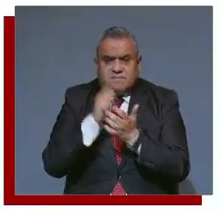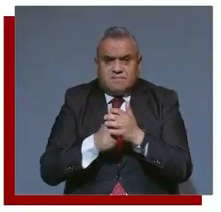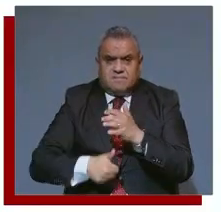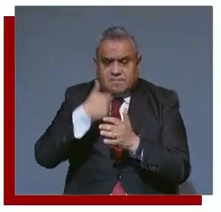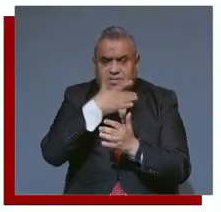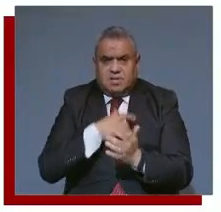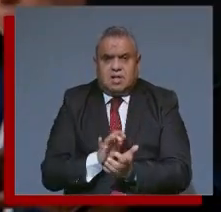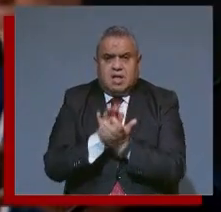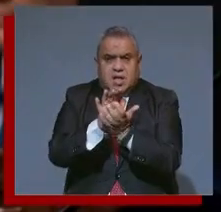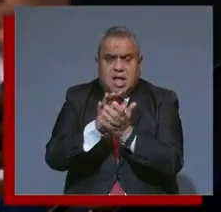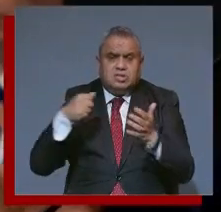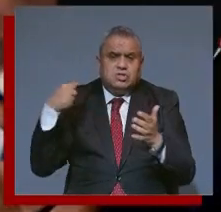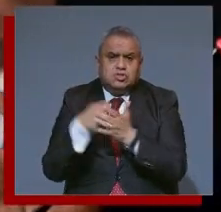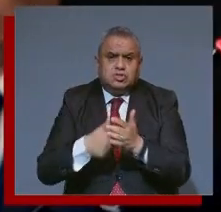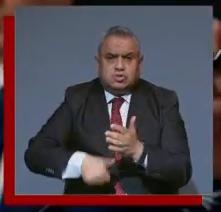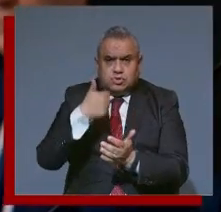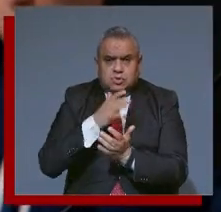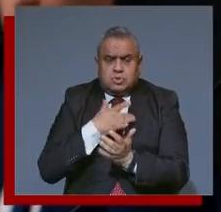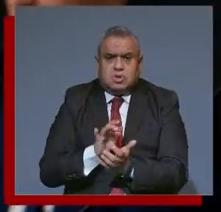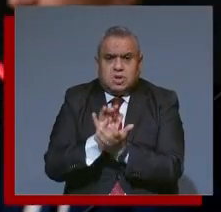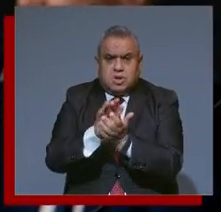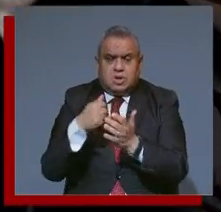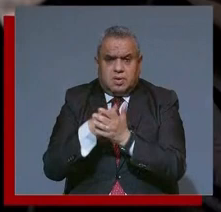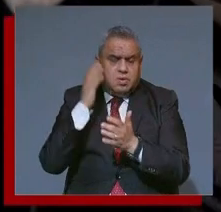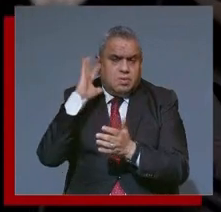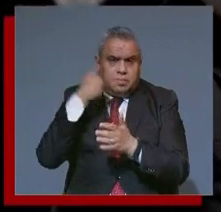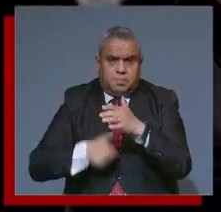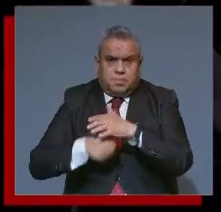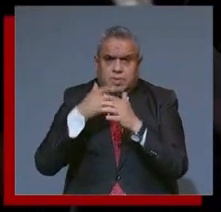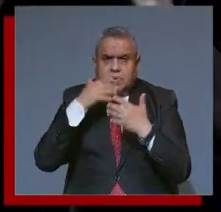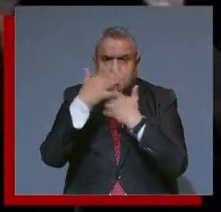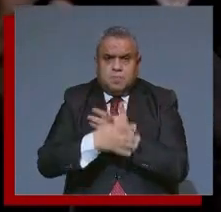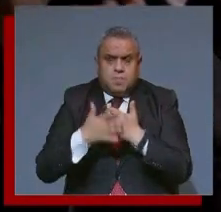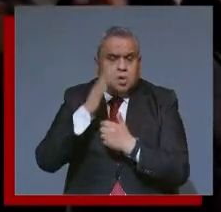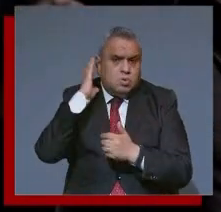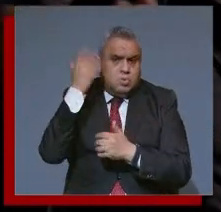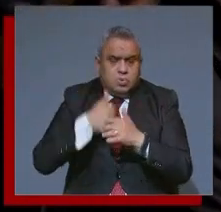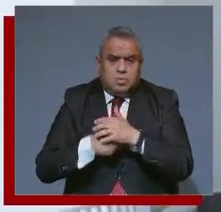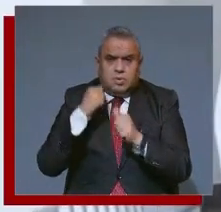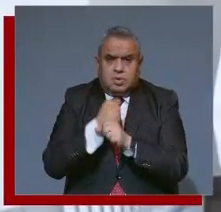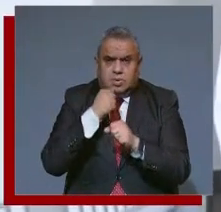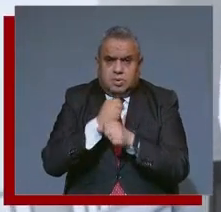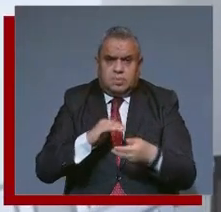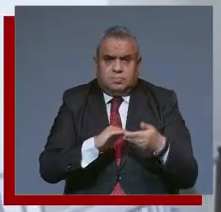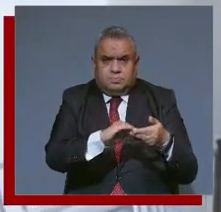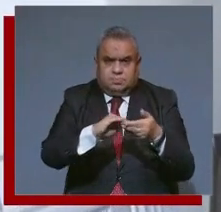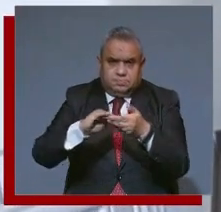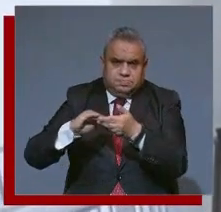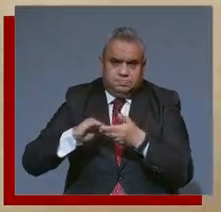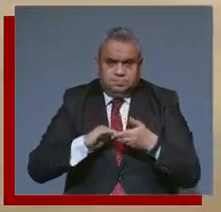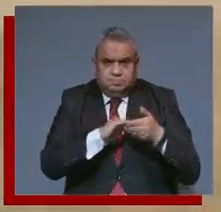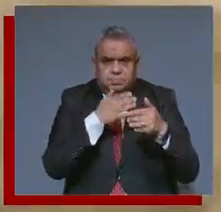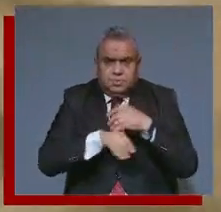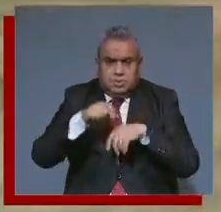من نوعها التي تستهدف تكريم منفذي المشروعات التي تحسن من خدمات الرعاية في جميع